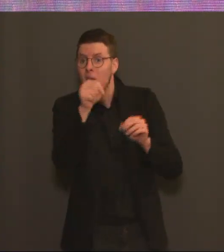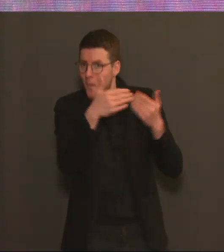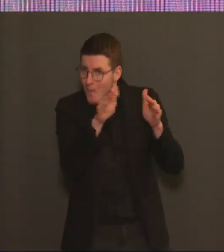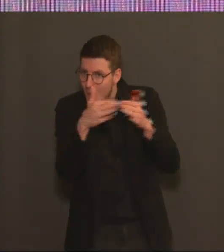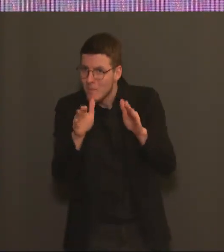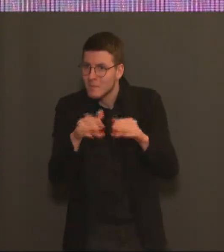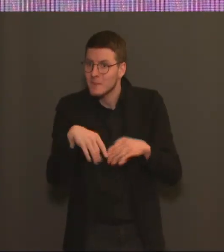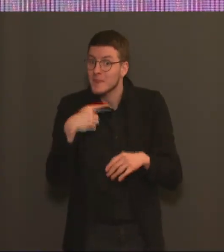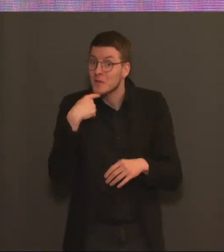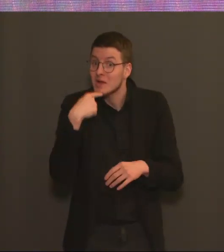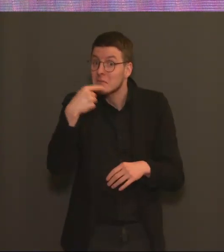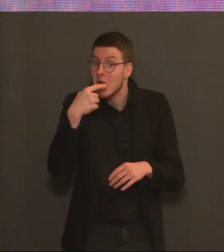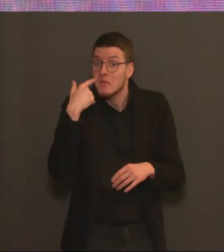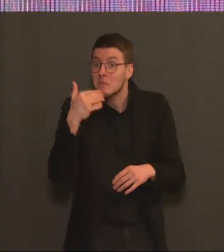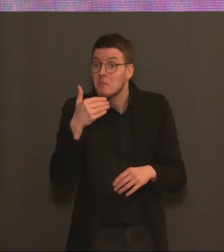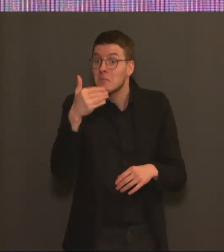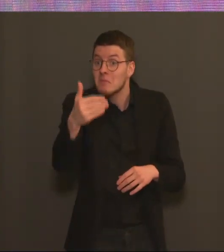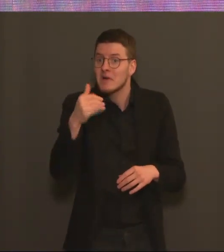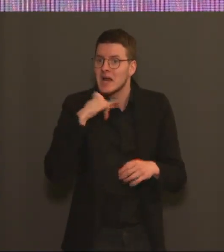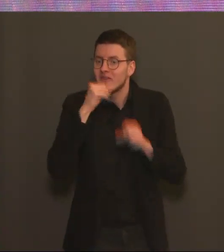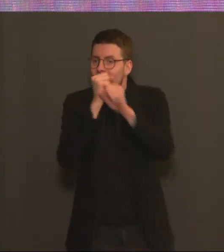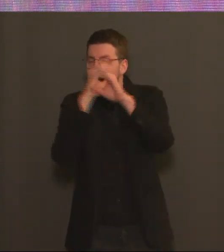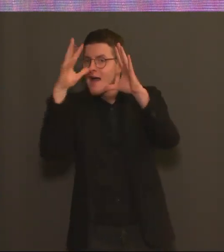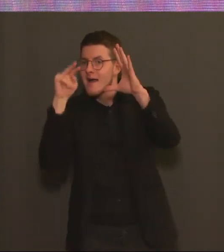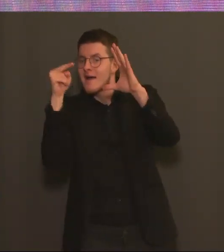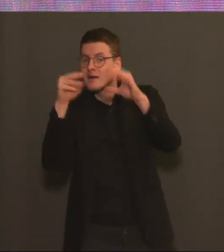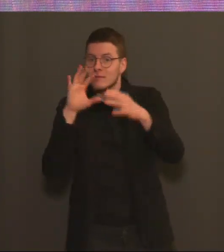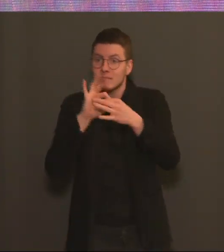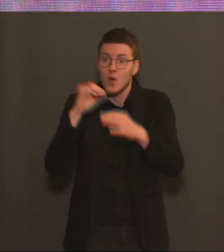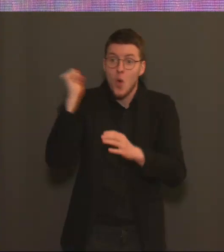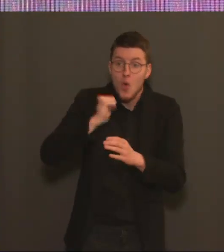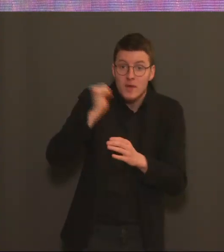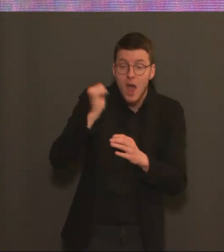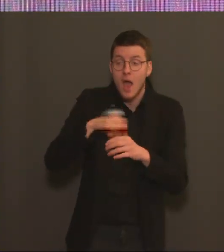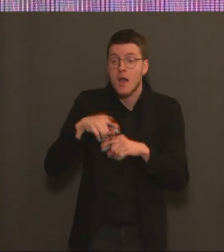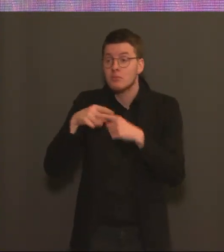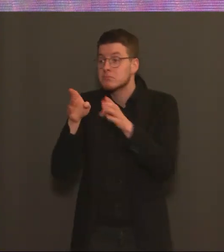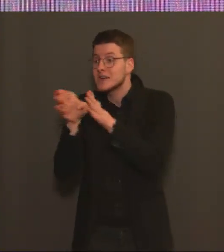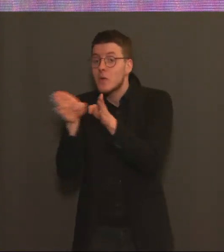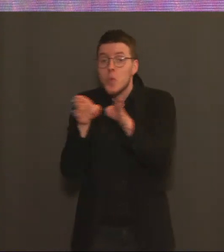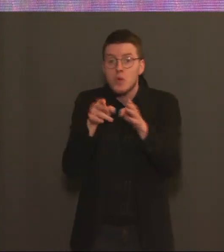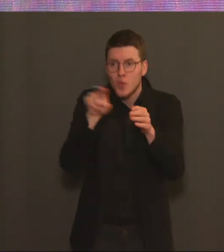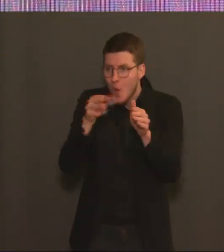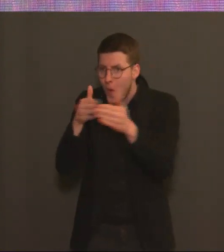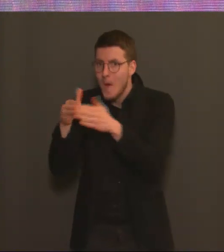en maanden perspectief te bieden aan de horeca en zoveel andere sectoren.